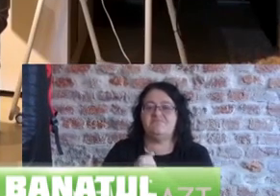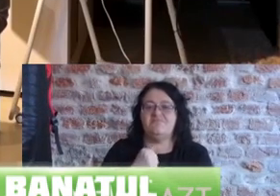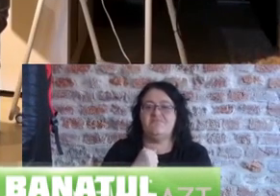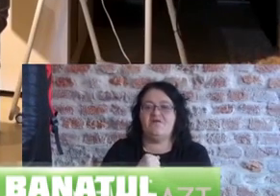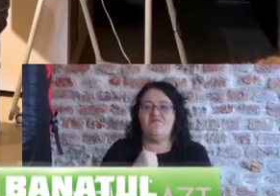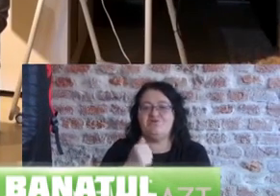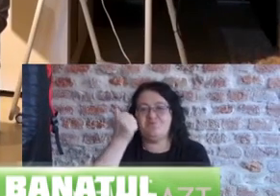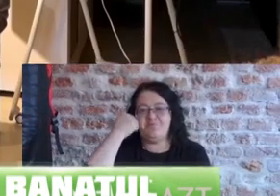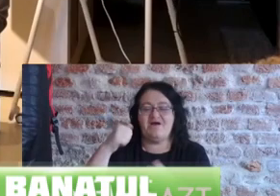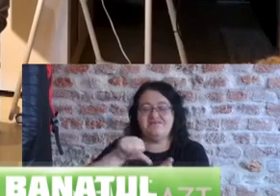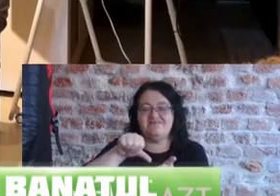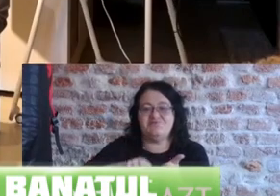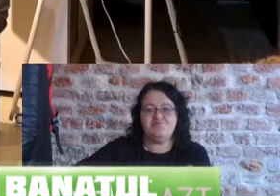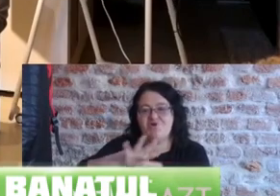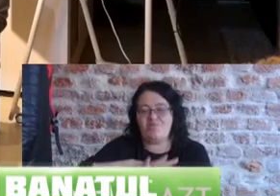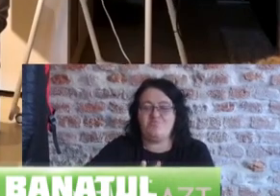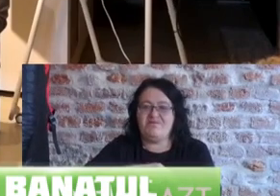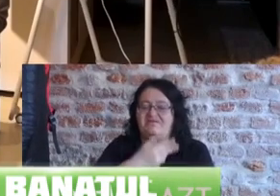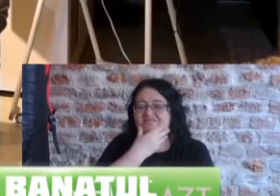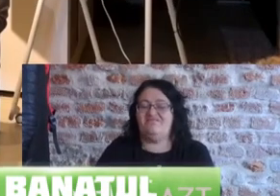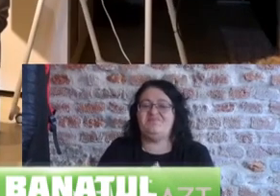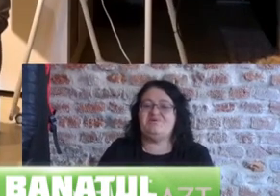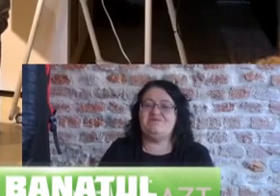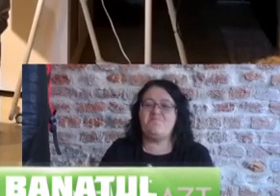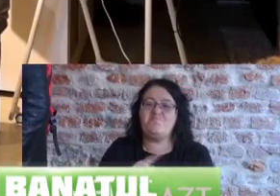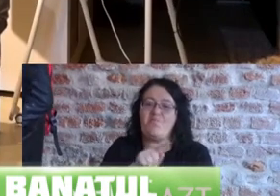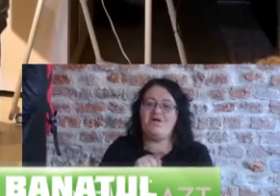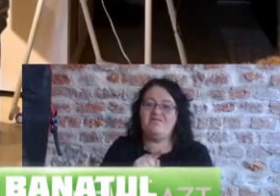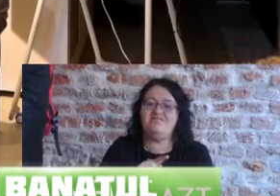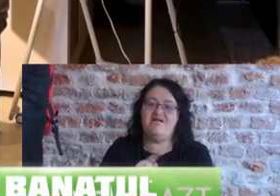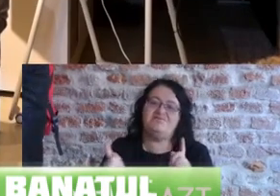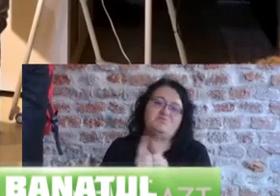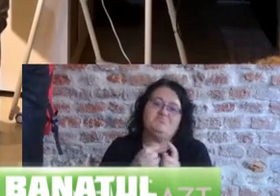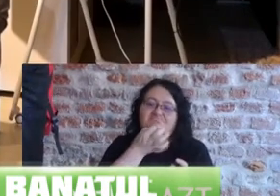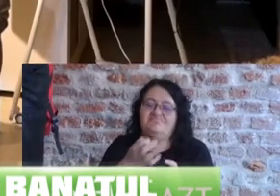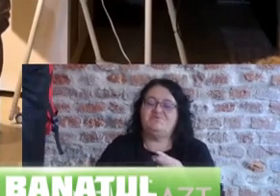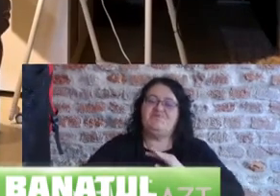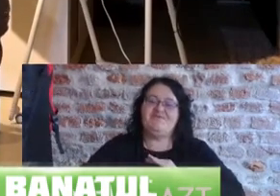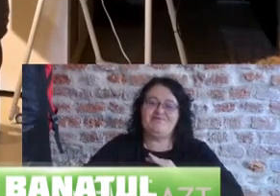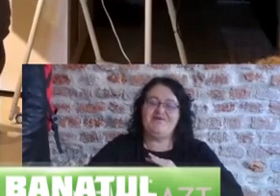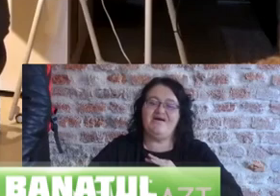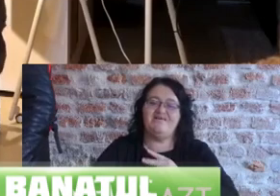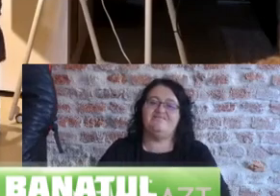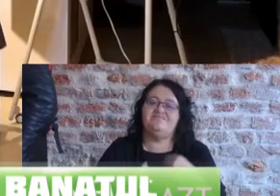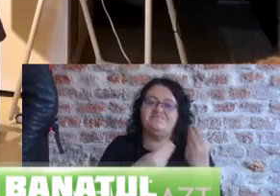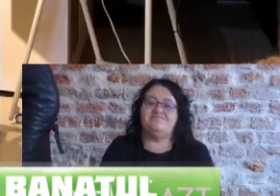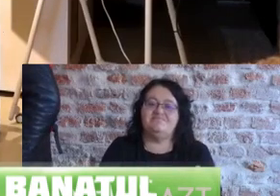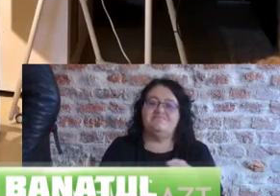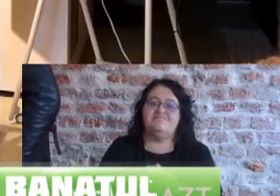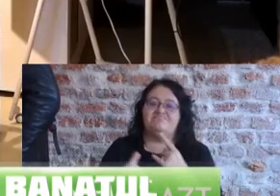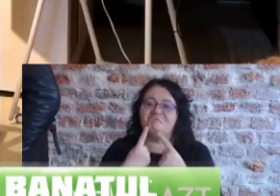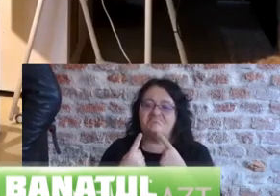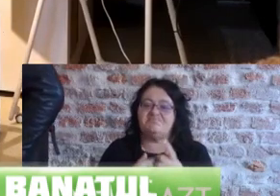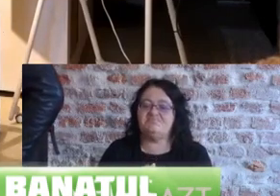reface piața Victoriei așa cum merită. Deocamdată atât din partea mea, îi predau din nou